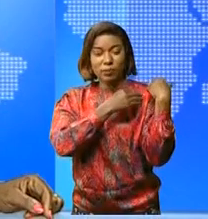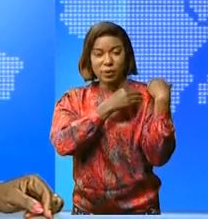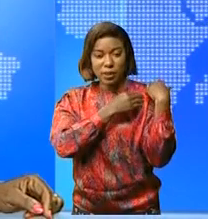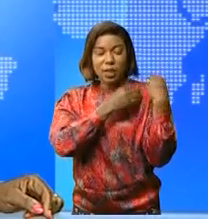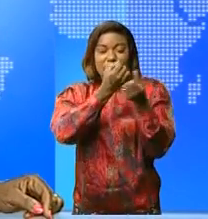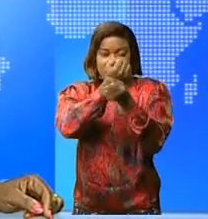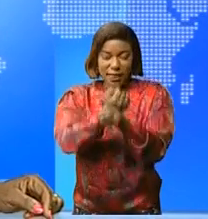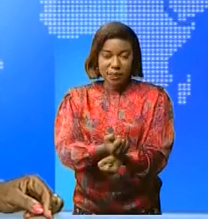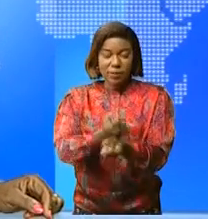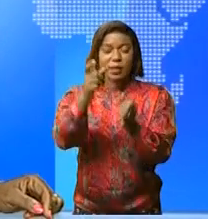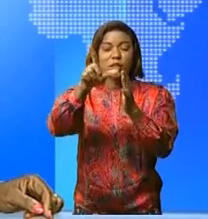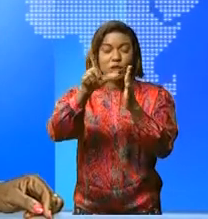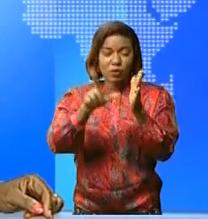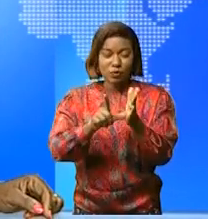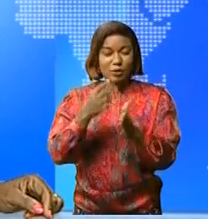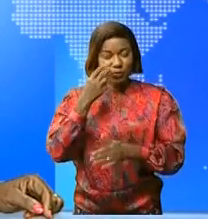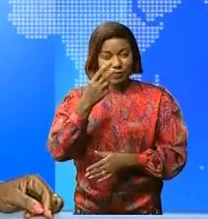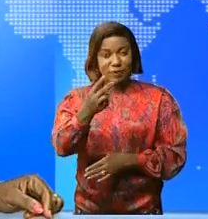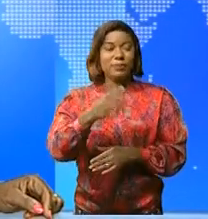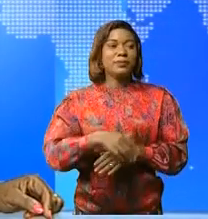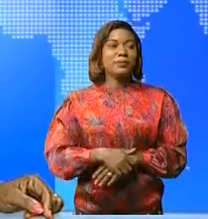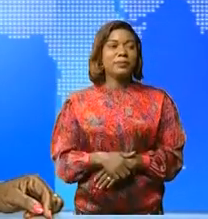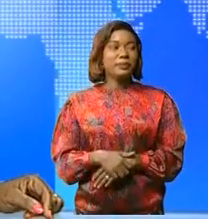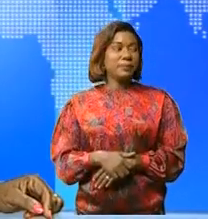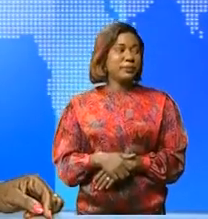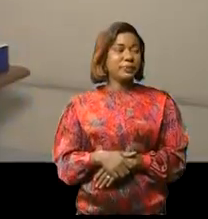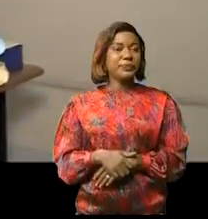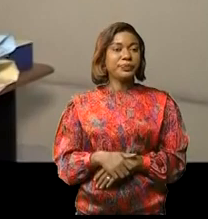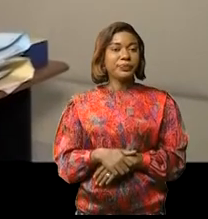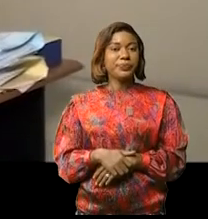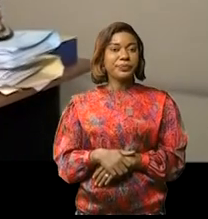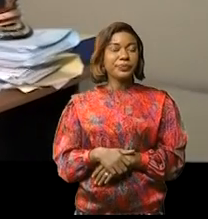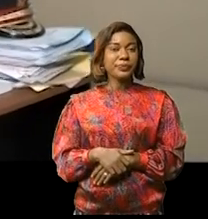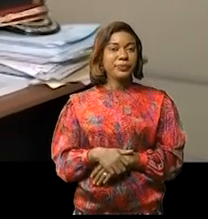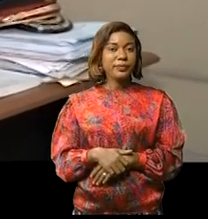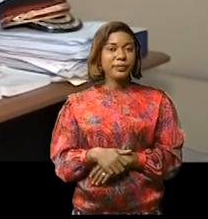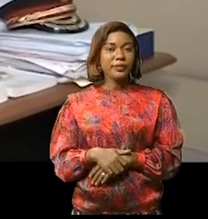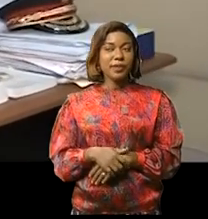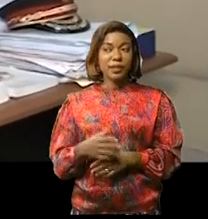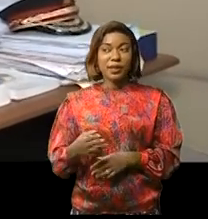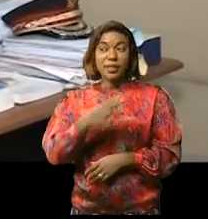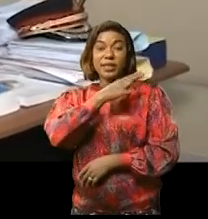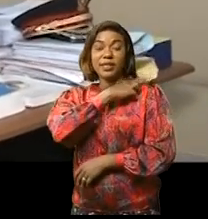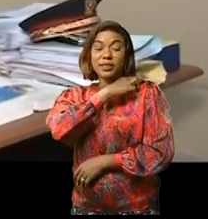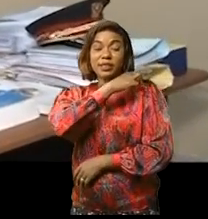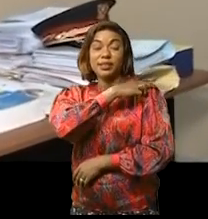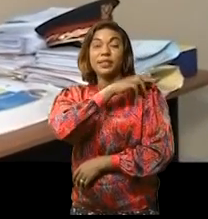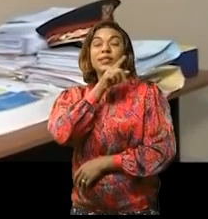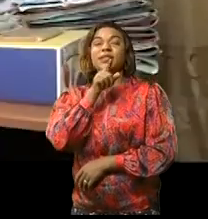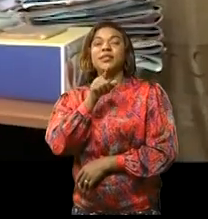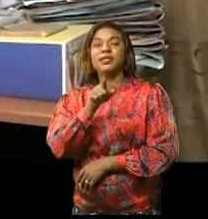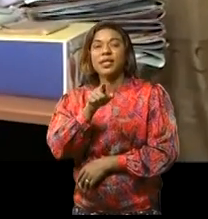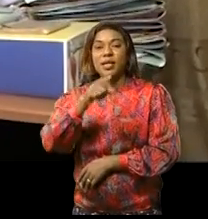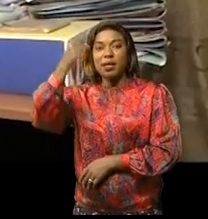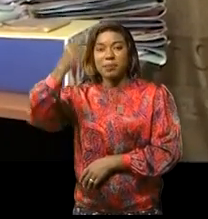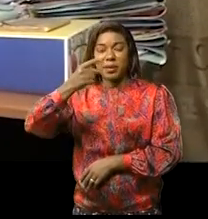responsabilité, respect de loi, nous dit Rodé Panda. Le général de brigade Mouta Taloua Balorant, premier